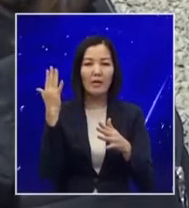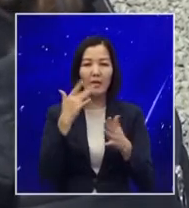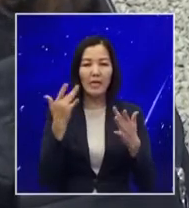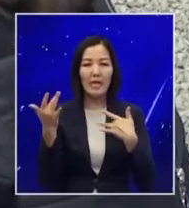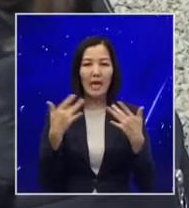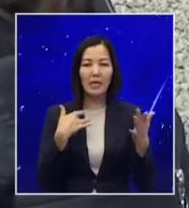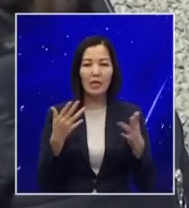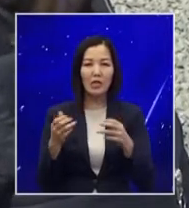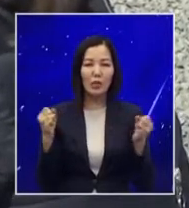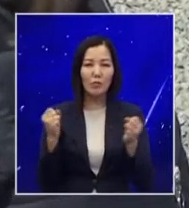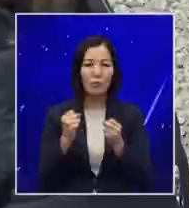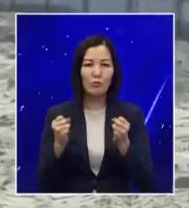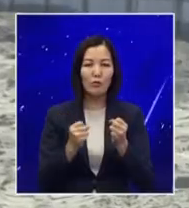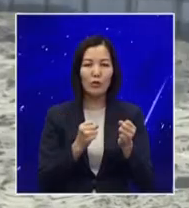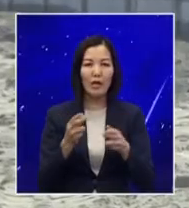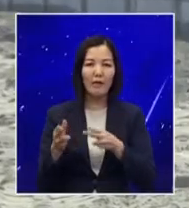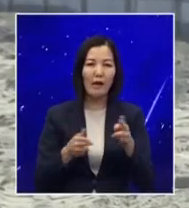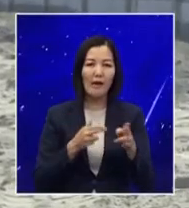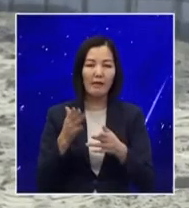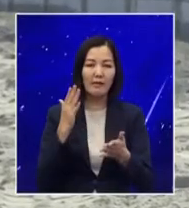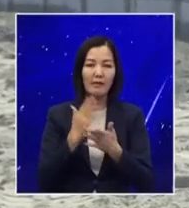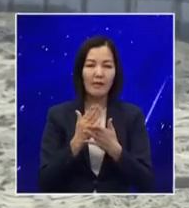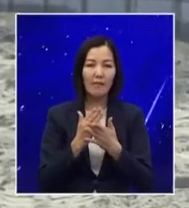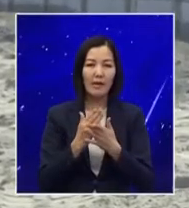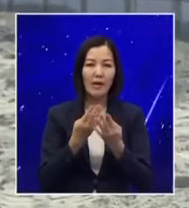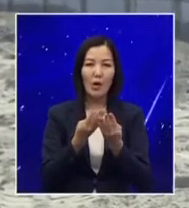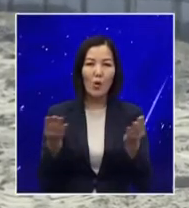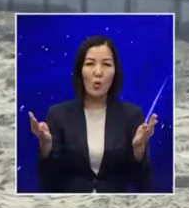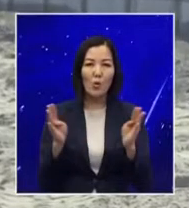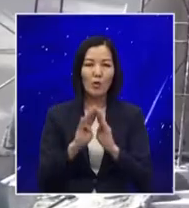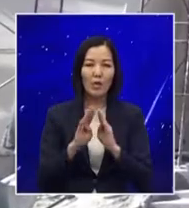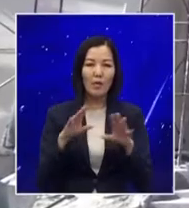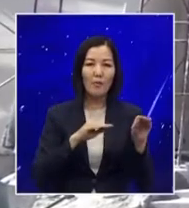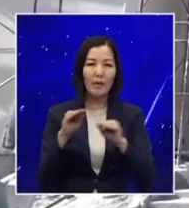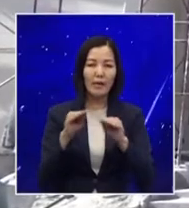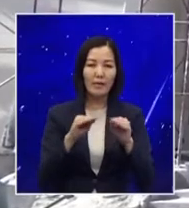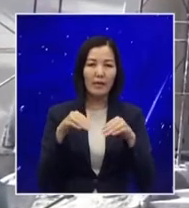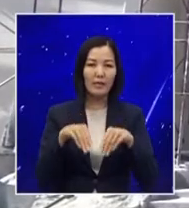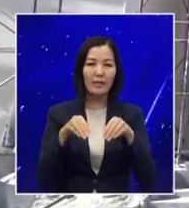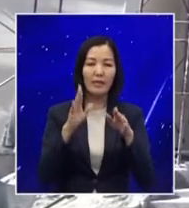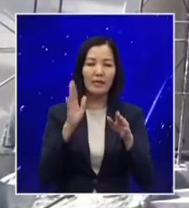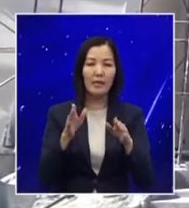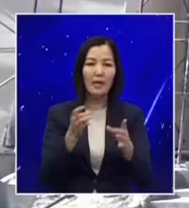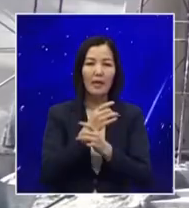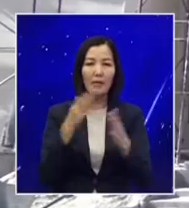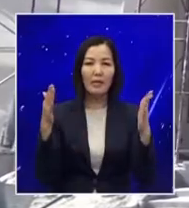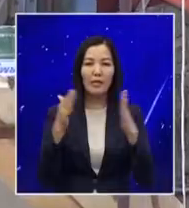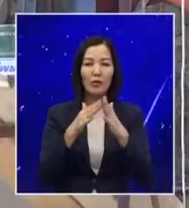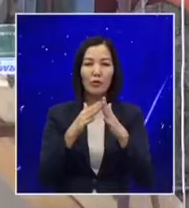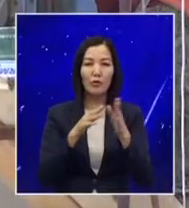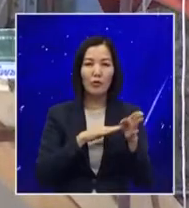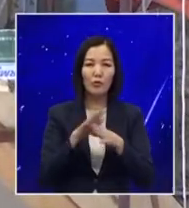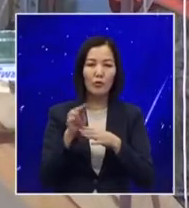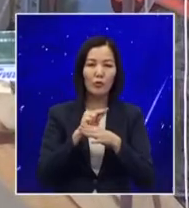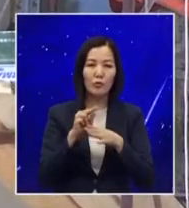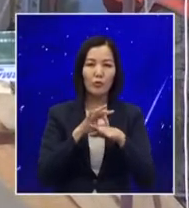бар. Нысанның маңы қоршалып, аумағы абаттандырылады. Ал аудан орталығындағы Әбікен Сарыбаев атындағы мәдениет үйінде күрделі жөндеу жұмыстары